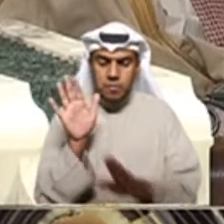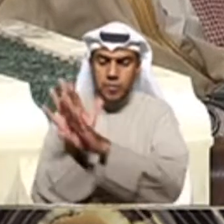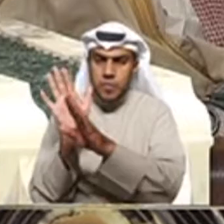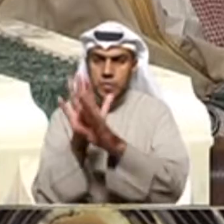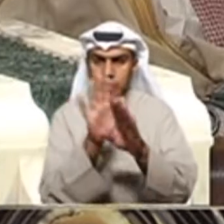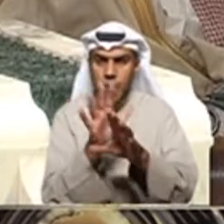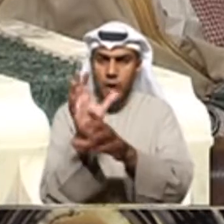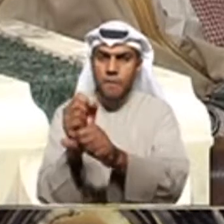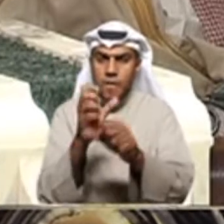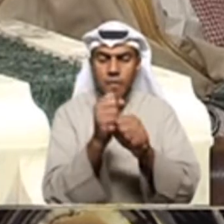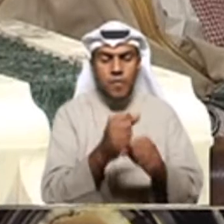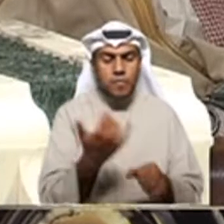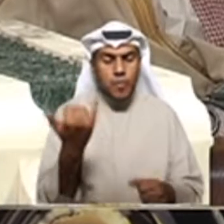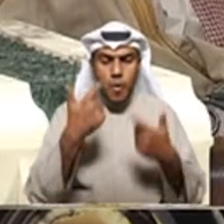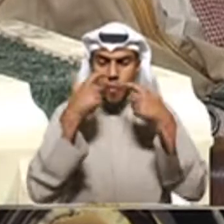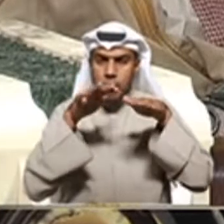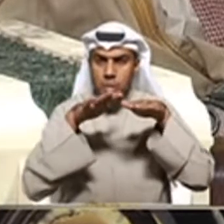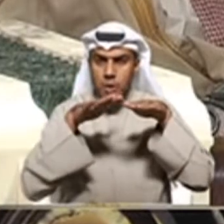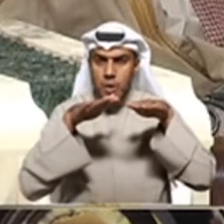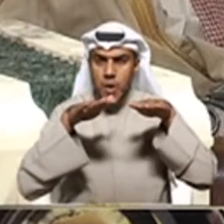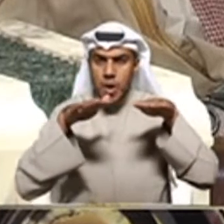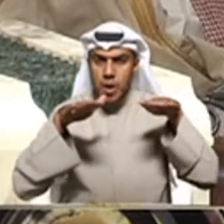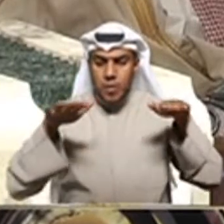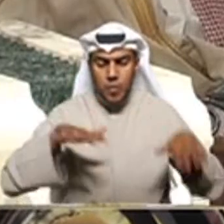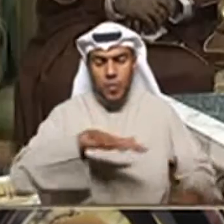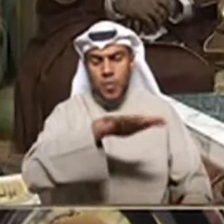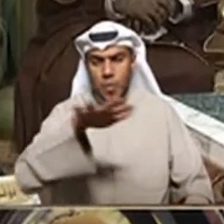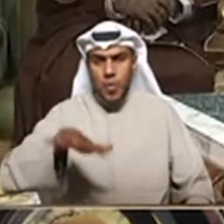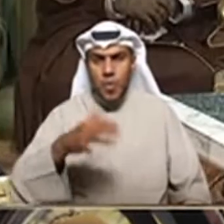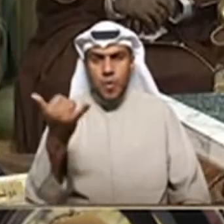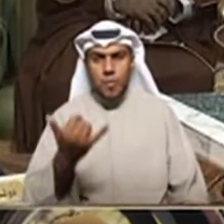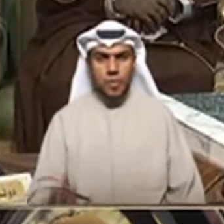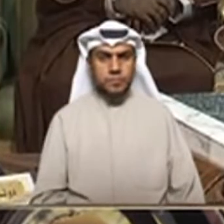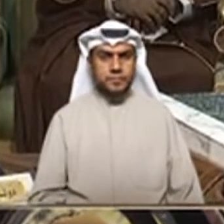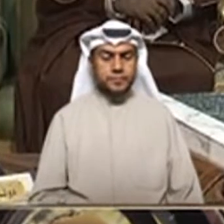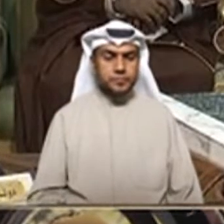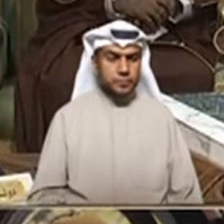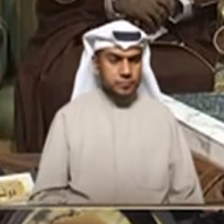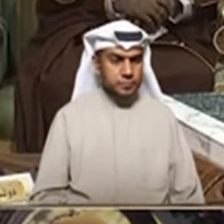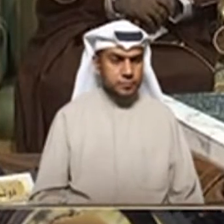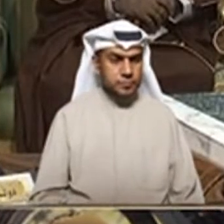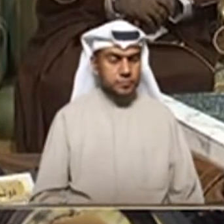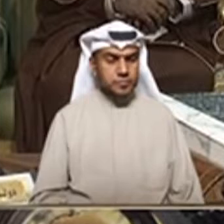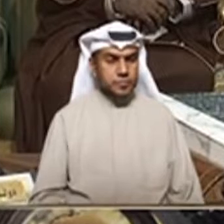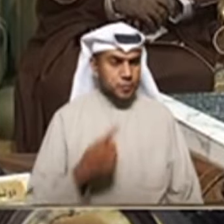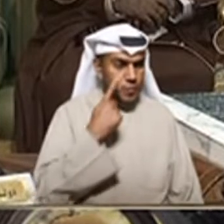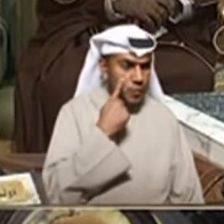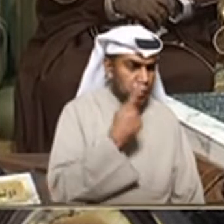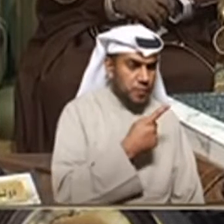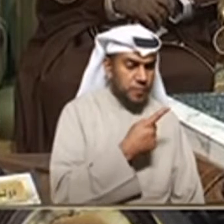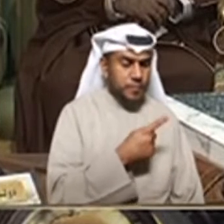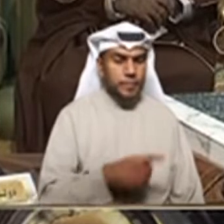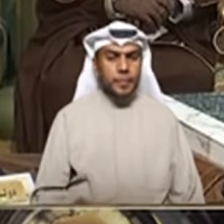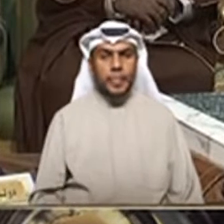والحفاظ على أمن واستقرار دولنا والمنطقة. صاحب السمو السيد فهد بن محمود آل